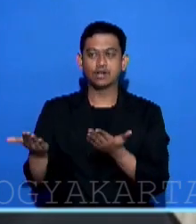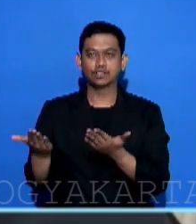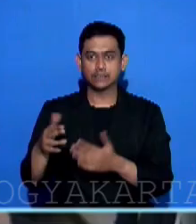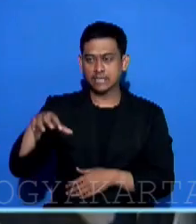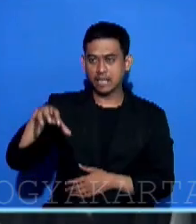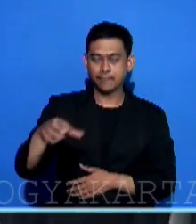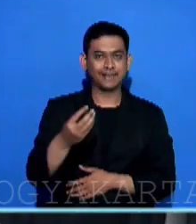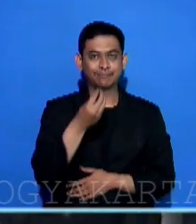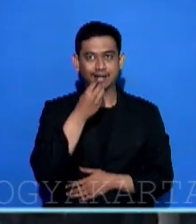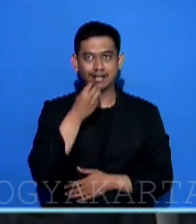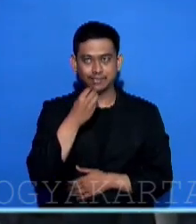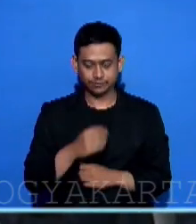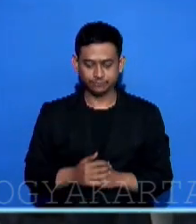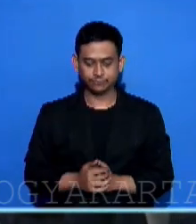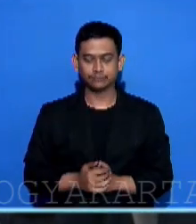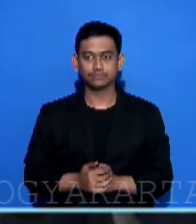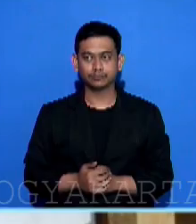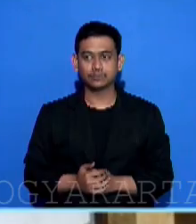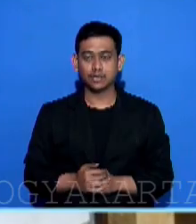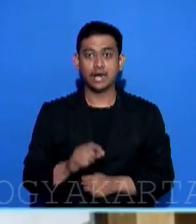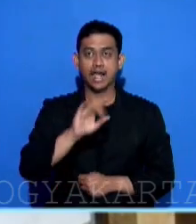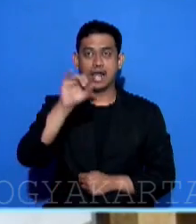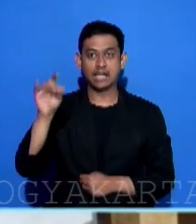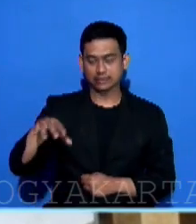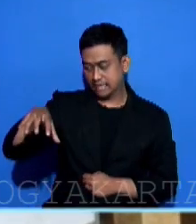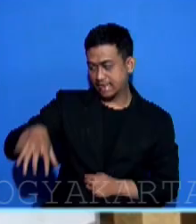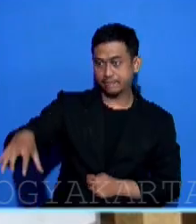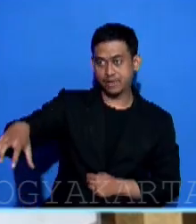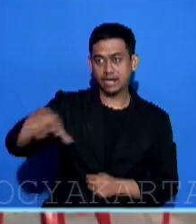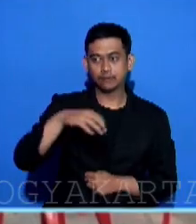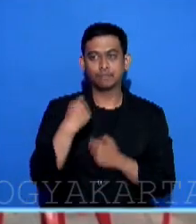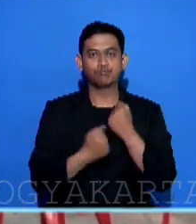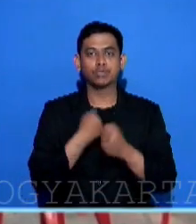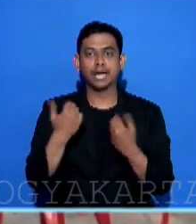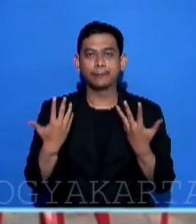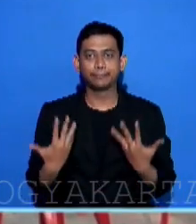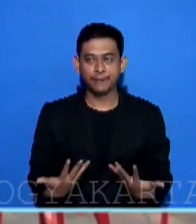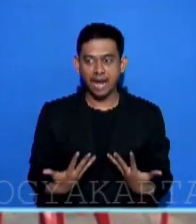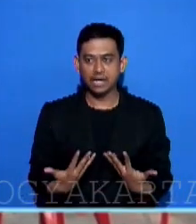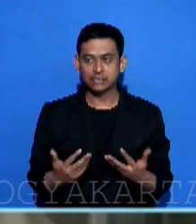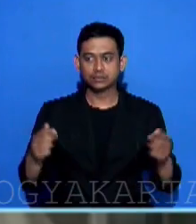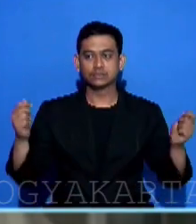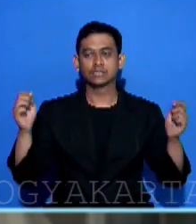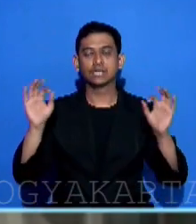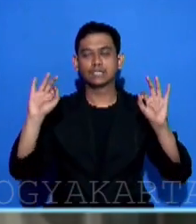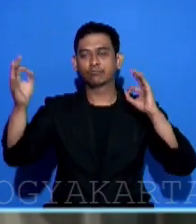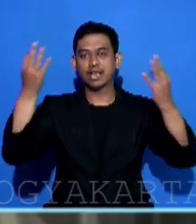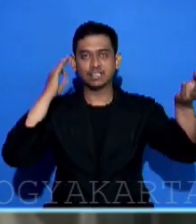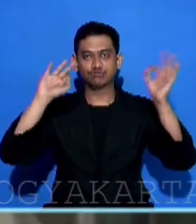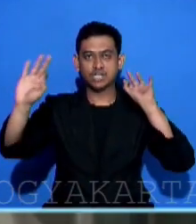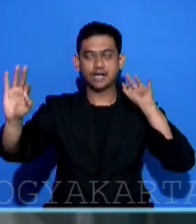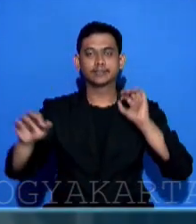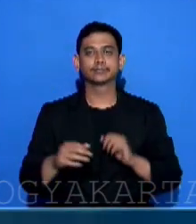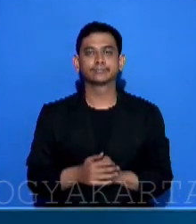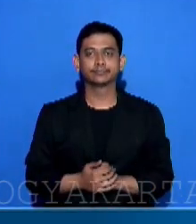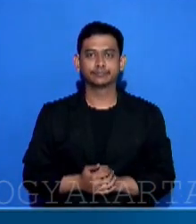tempat workshop kapura penataan kawasan hingga kegiatan terkait salah satunya festival Eko wisp dengan kegiatan ini